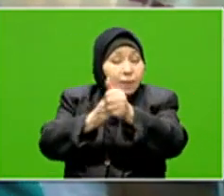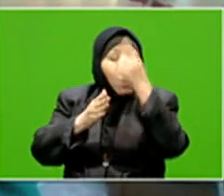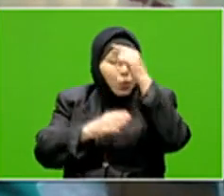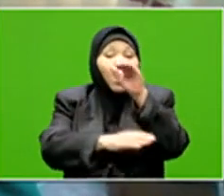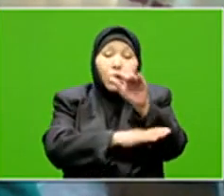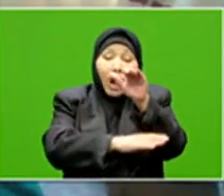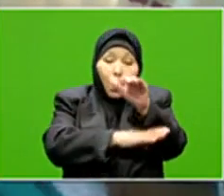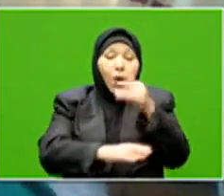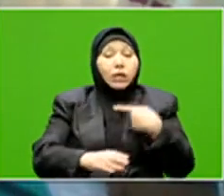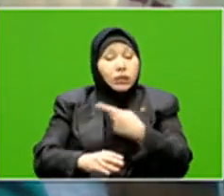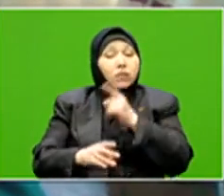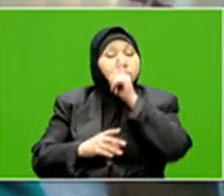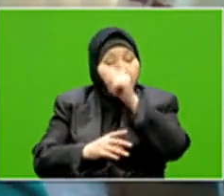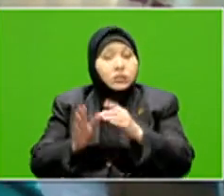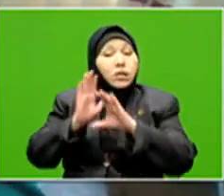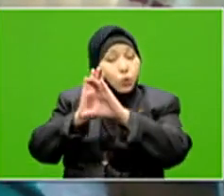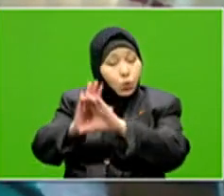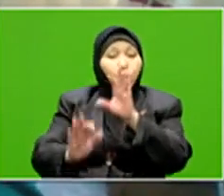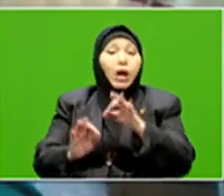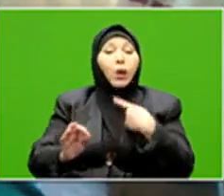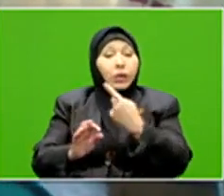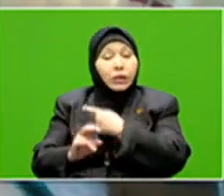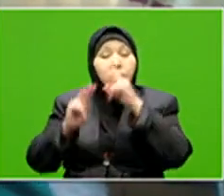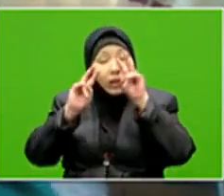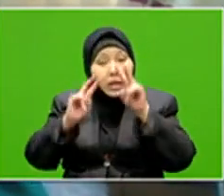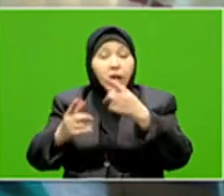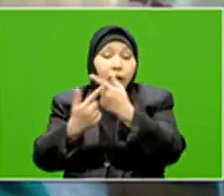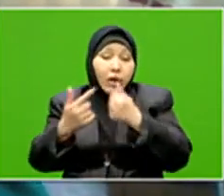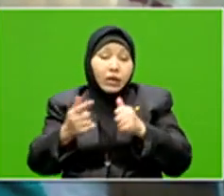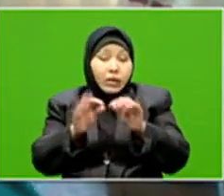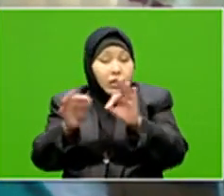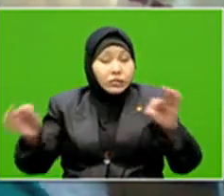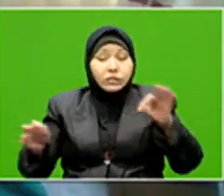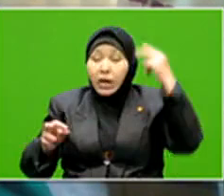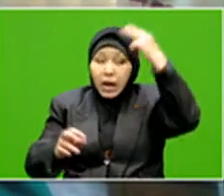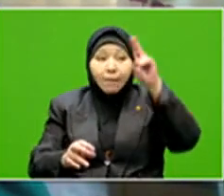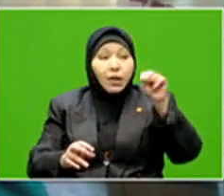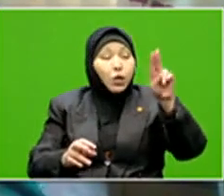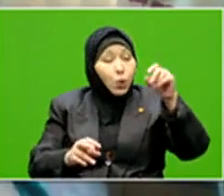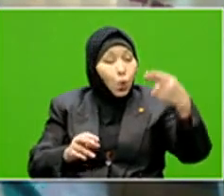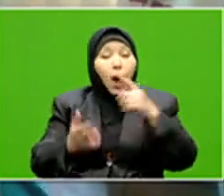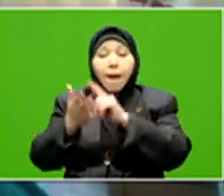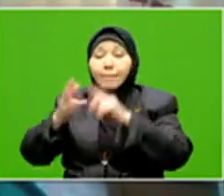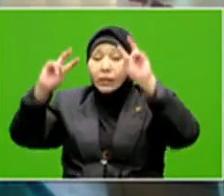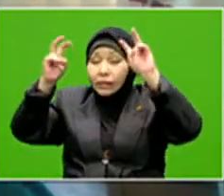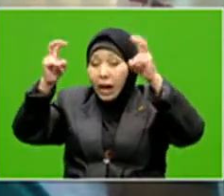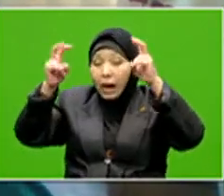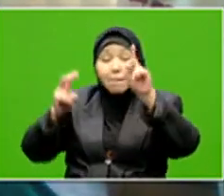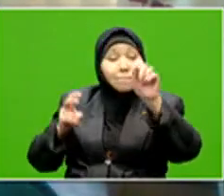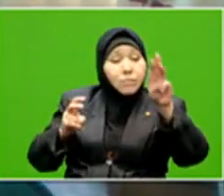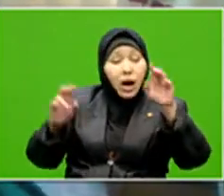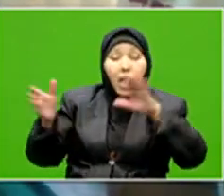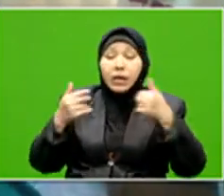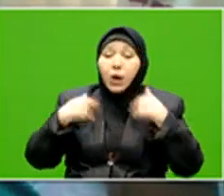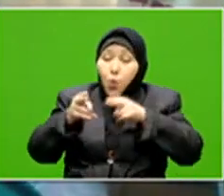kita sebenarnya. Contoh, kalau kita lihat bagi kisah Nabi Nuh, apa tema yang dibawakan, iaitu perlunya ada